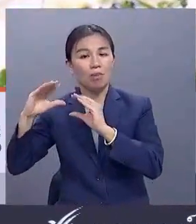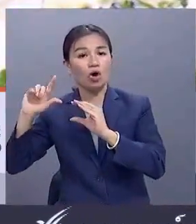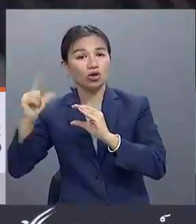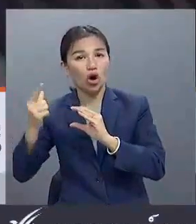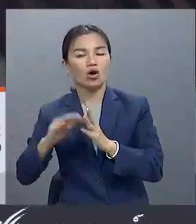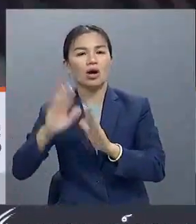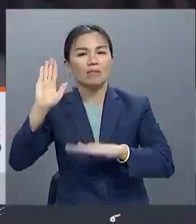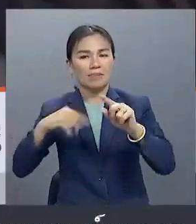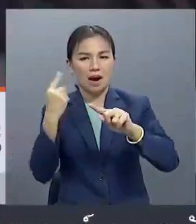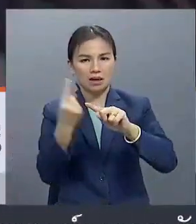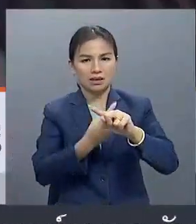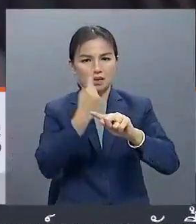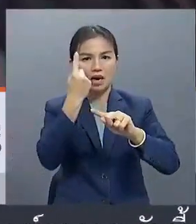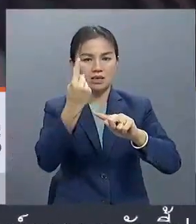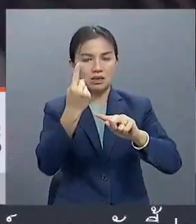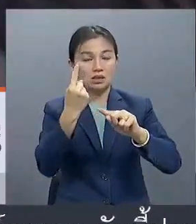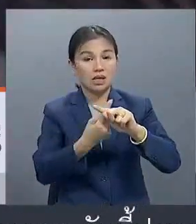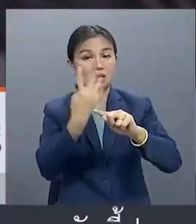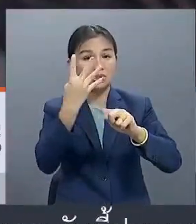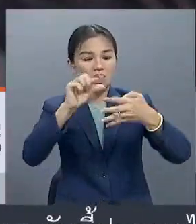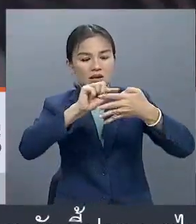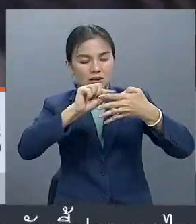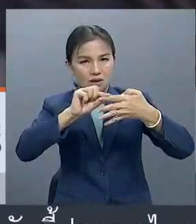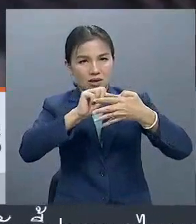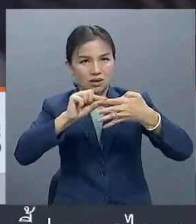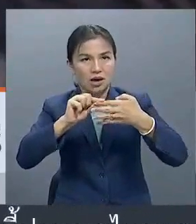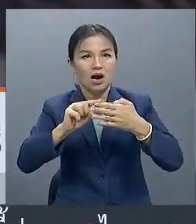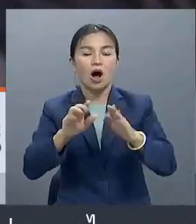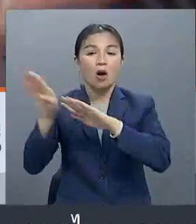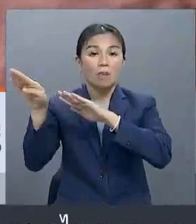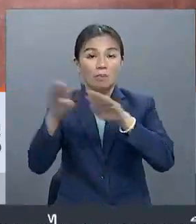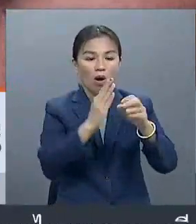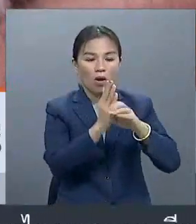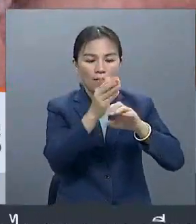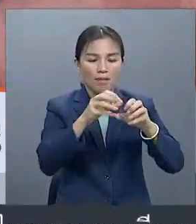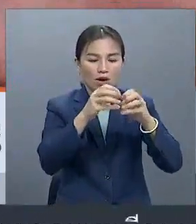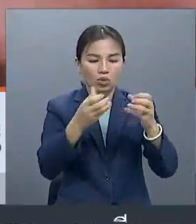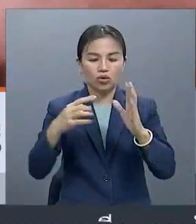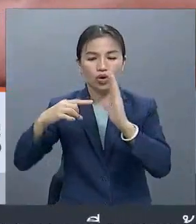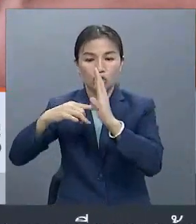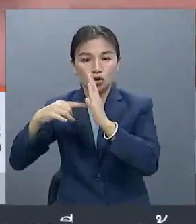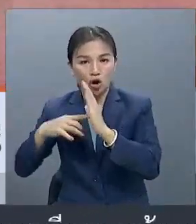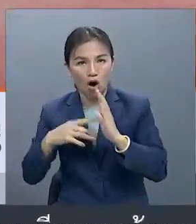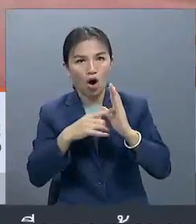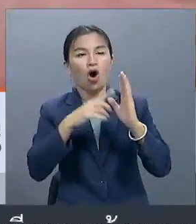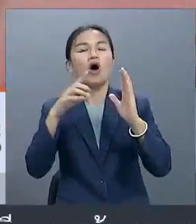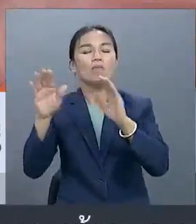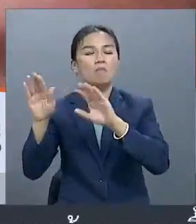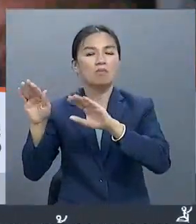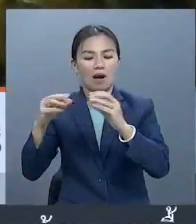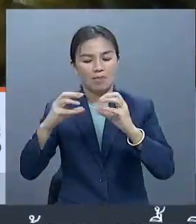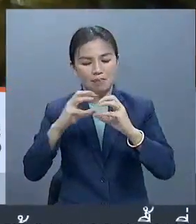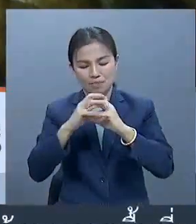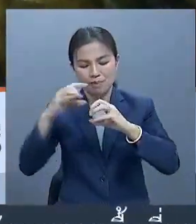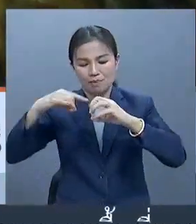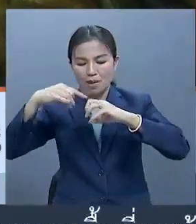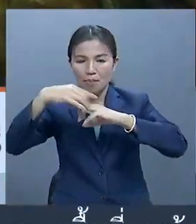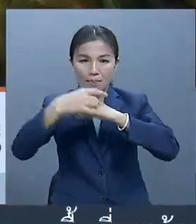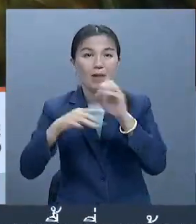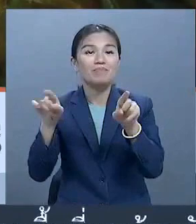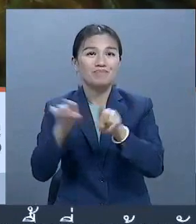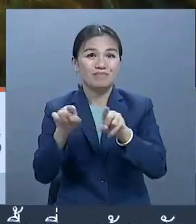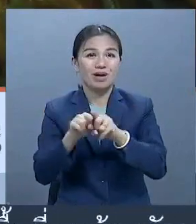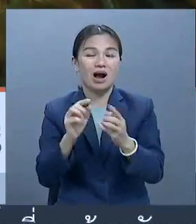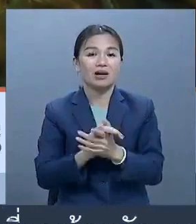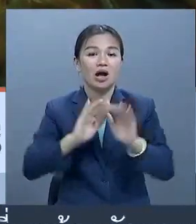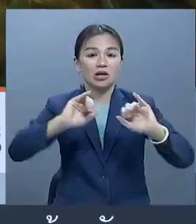นพร้อมๆกับมังคุดแล้วก็เงาะที่ใกล้จะเก็บเกี่ยวได้เช่นเดียวกันล่าสุดมีเจ้าของสวนผลไม้จำนวน21คนยื่